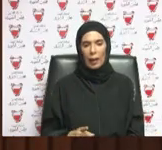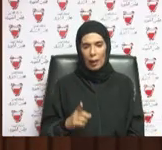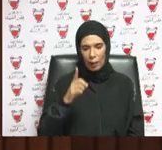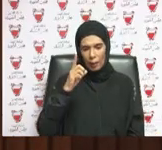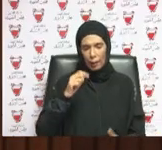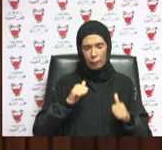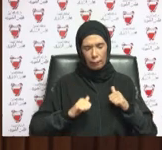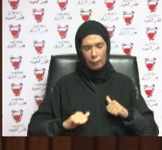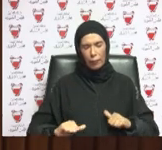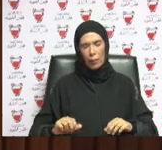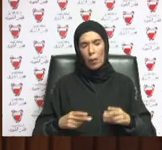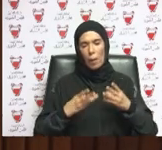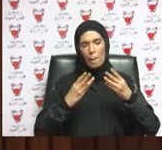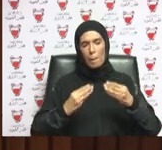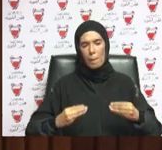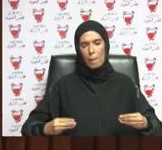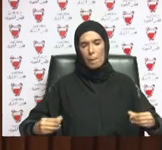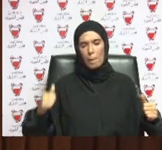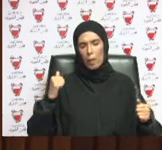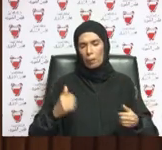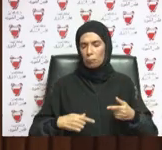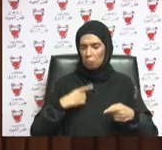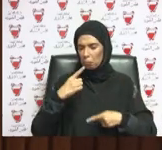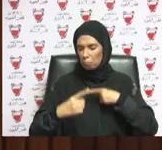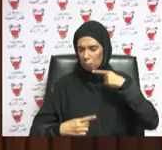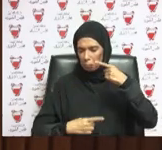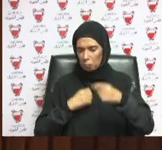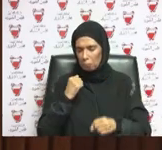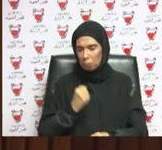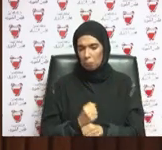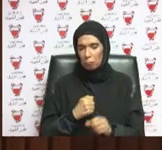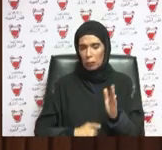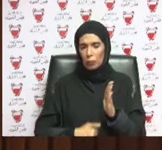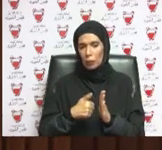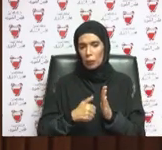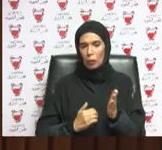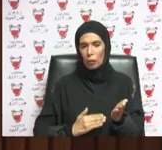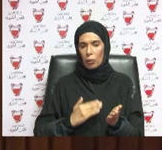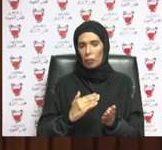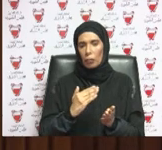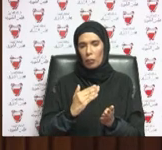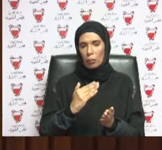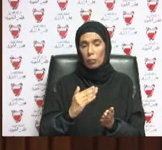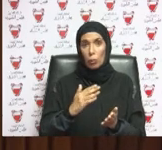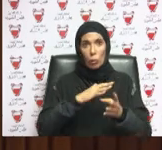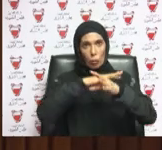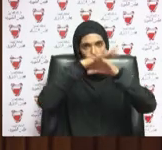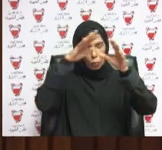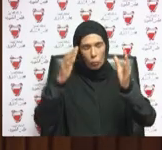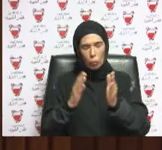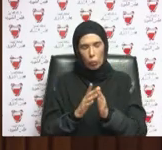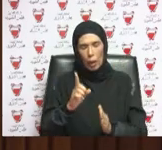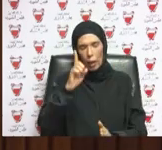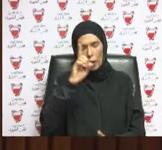وثراه عطاء بلا حدود، وإنجازاته خطوات باتساع الأفق. رحمه